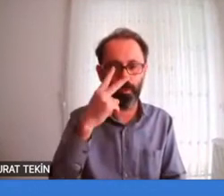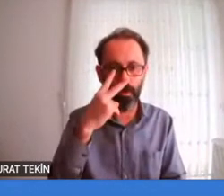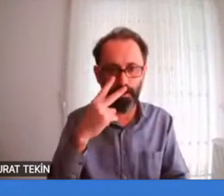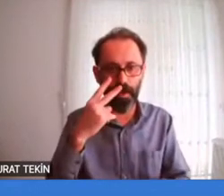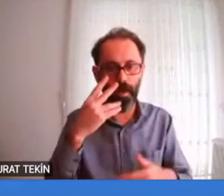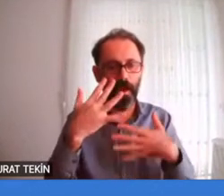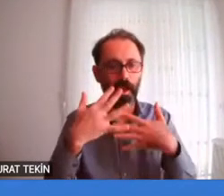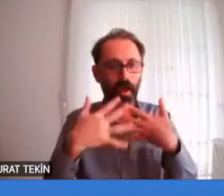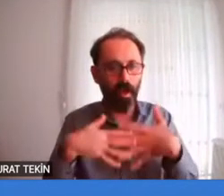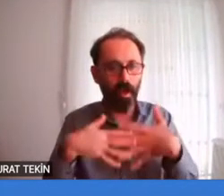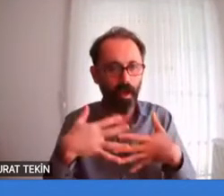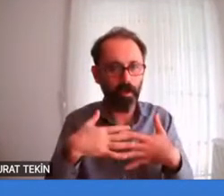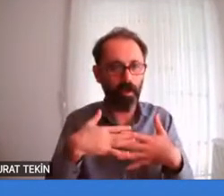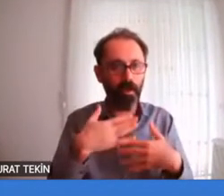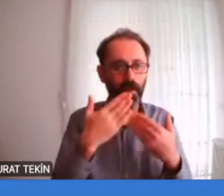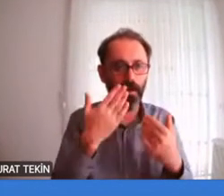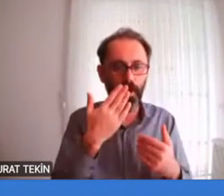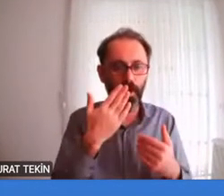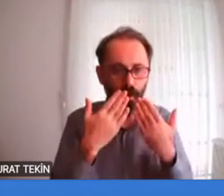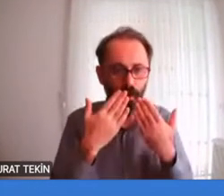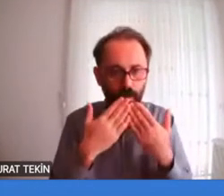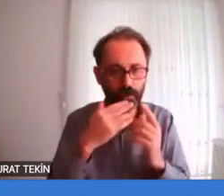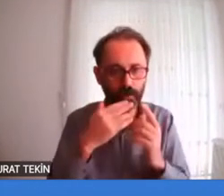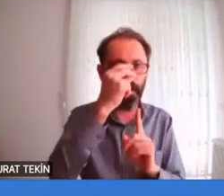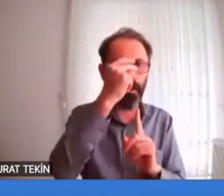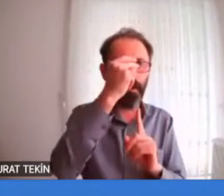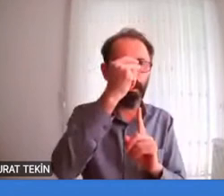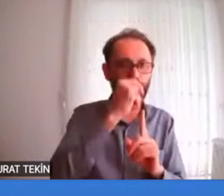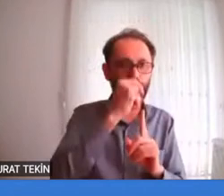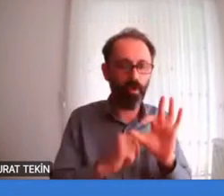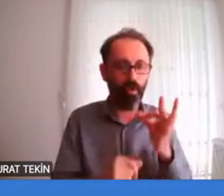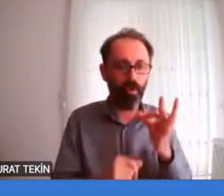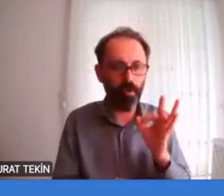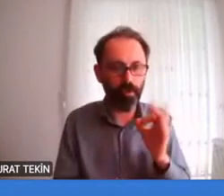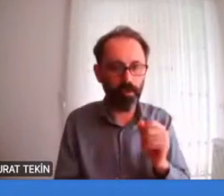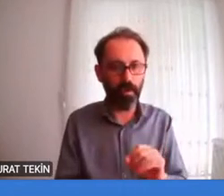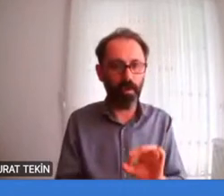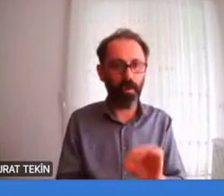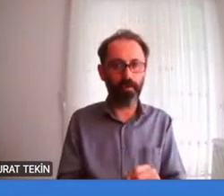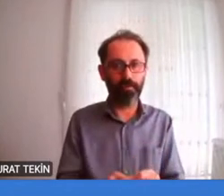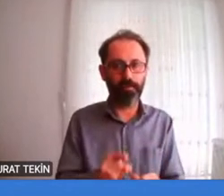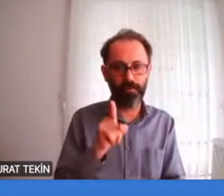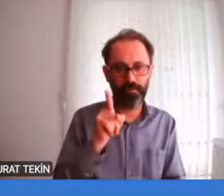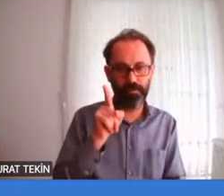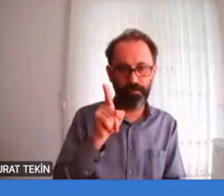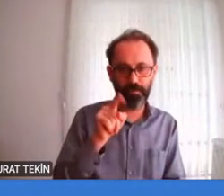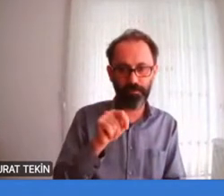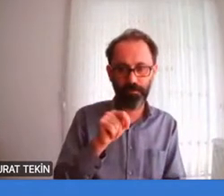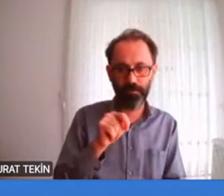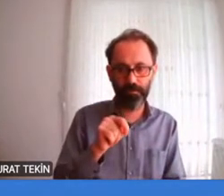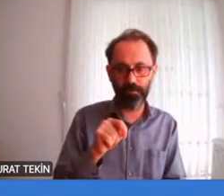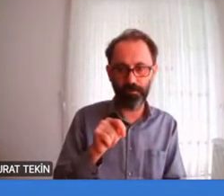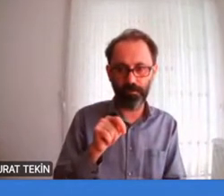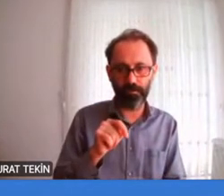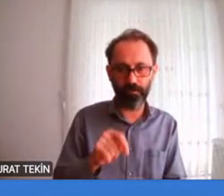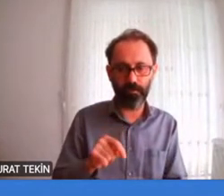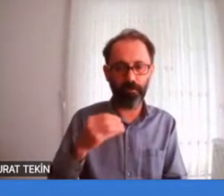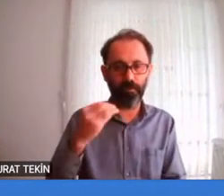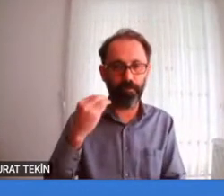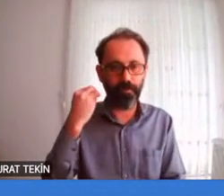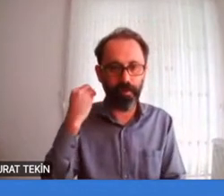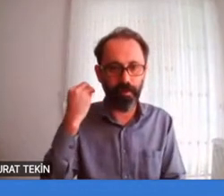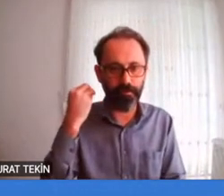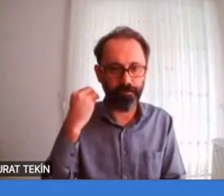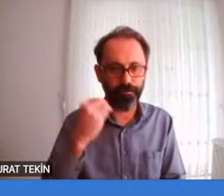Onların dışındaki bir iki okul daha var. Maalesef oradaki artık okulun durumu, beden eğitimi öğretmenleri yani